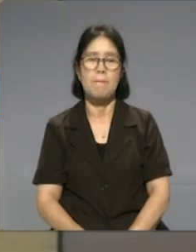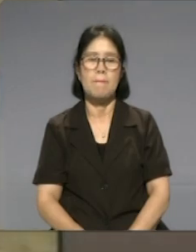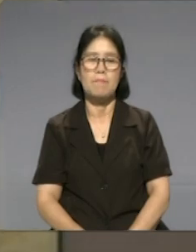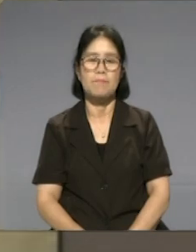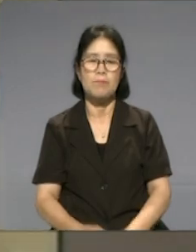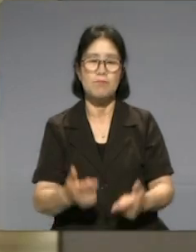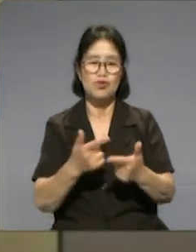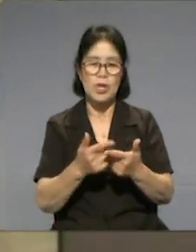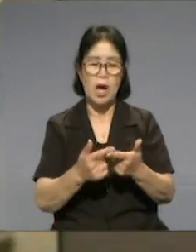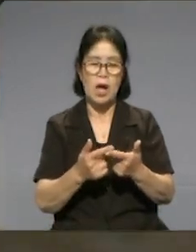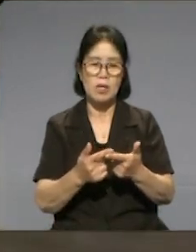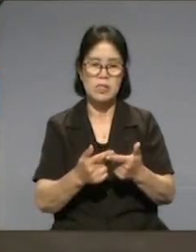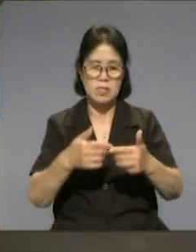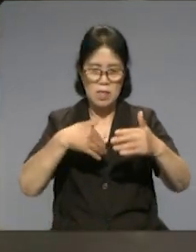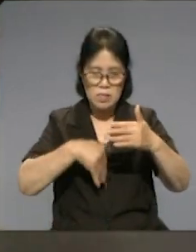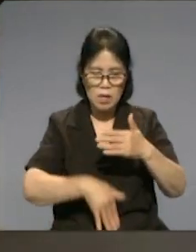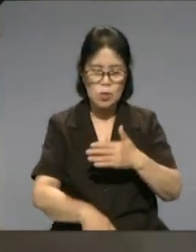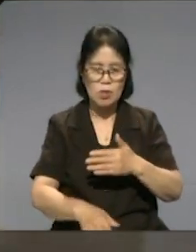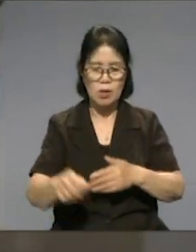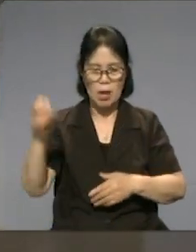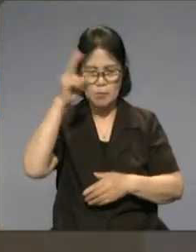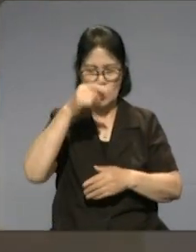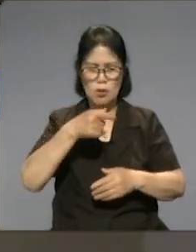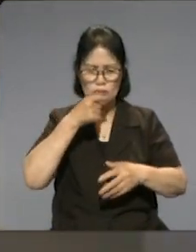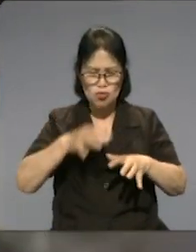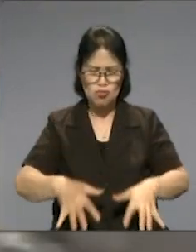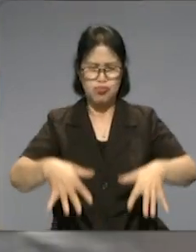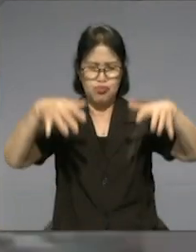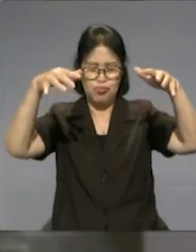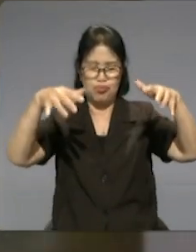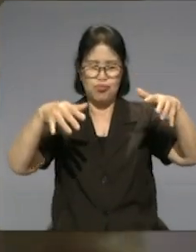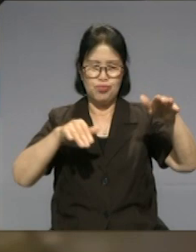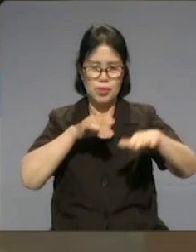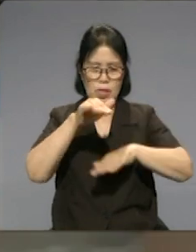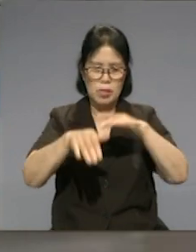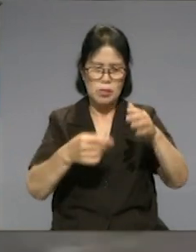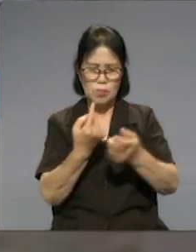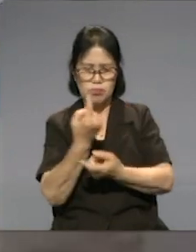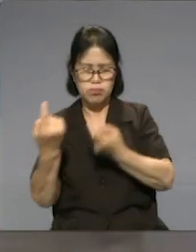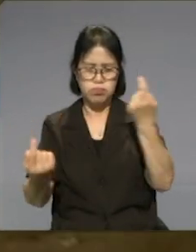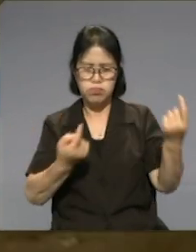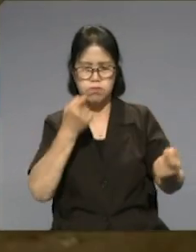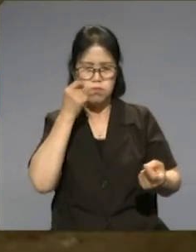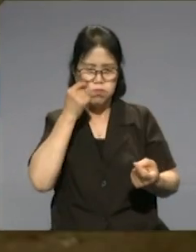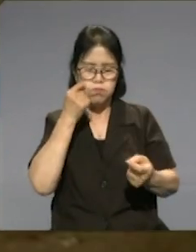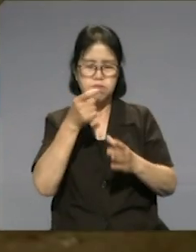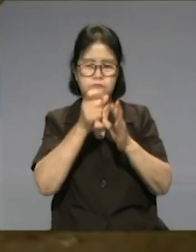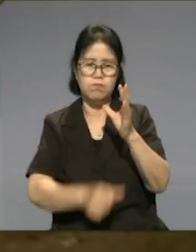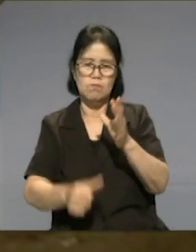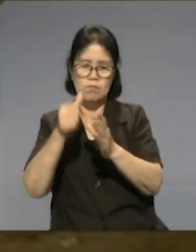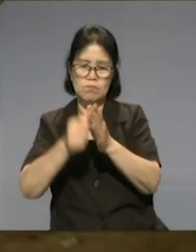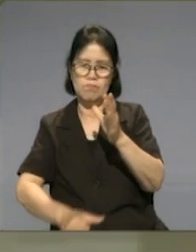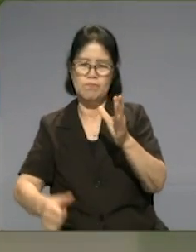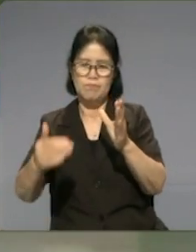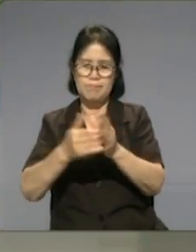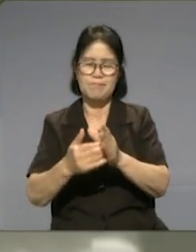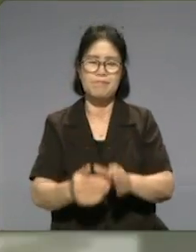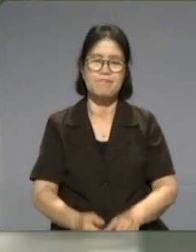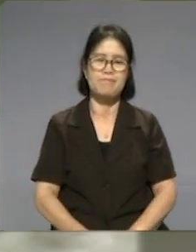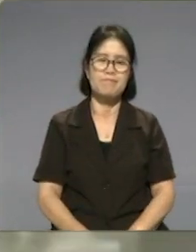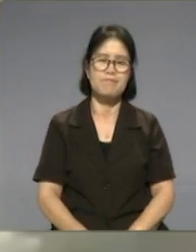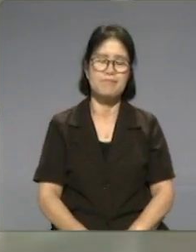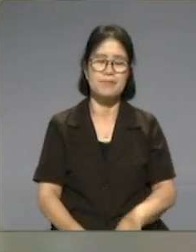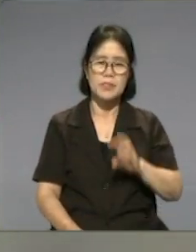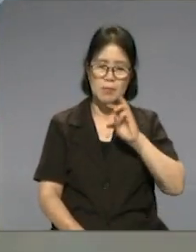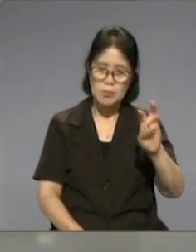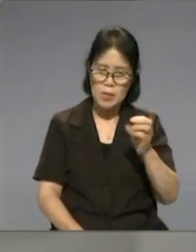부산 동구 초량동 지하차도에서 갑자기 불어난 물에 차량들이 미처 빠져나오지 못하고 물에 잠겼습니다.